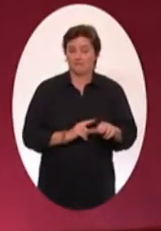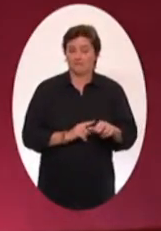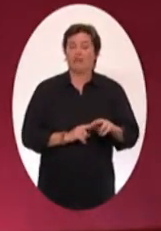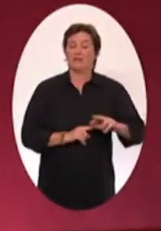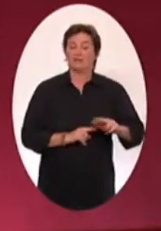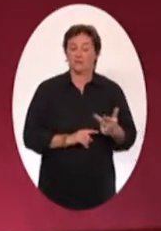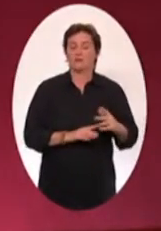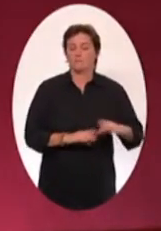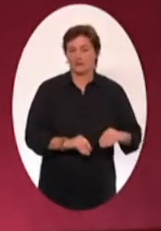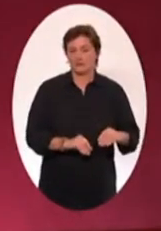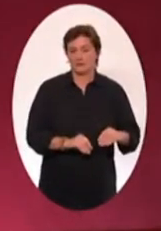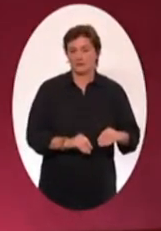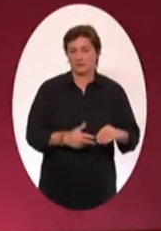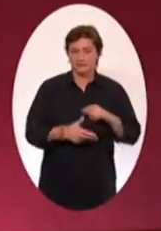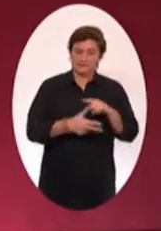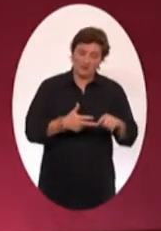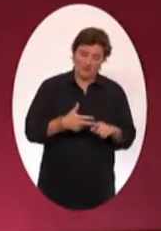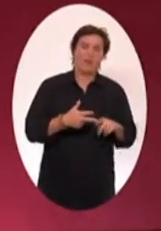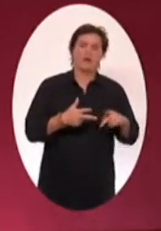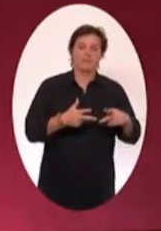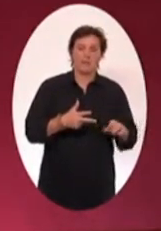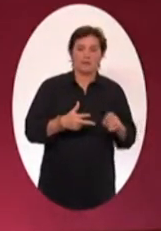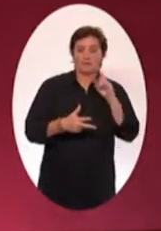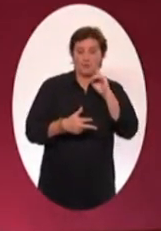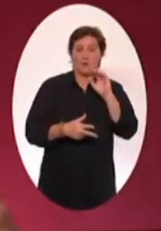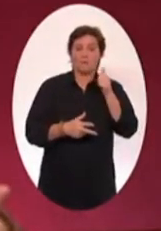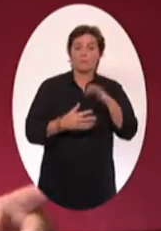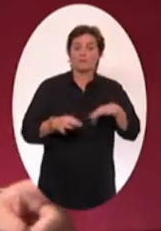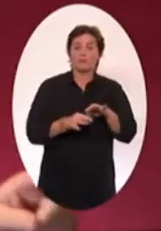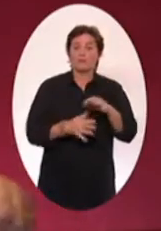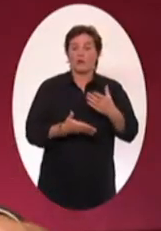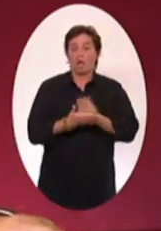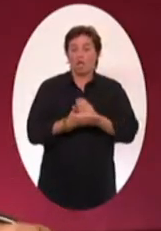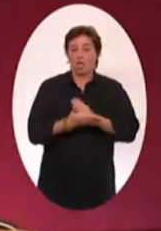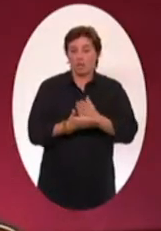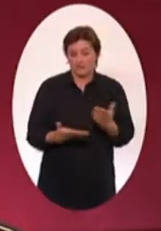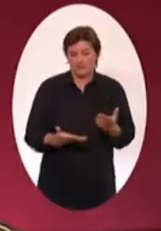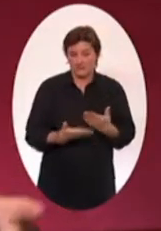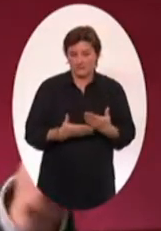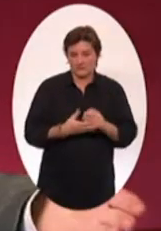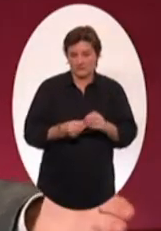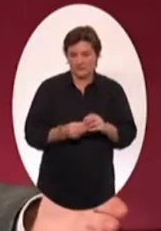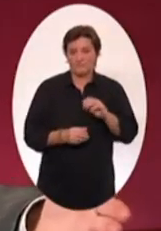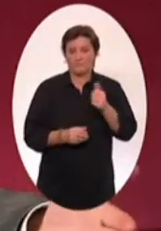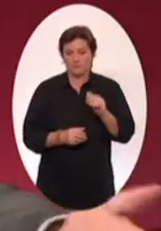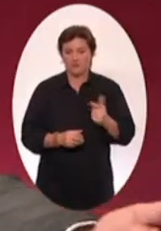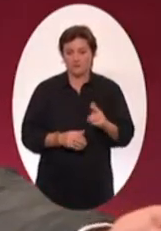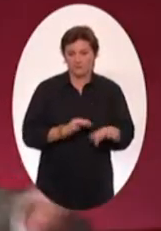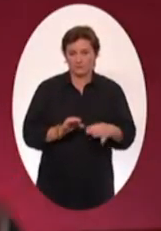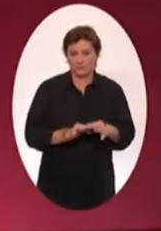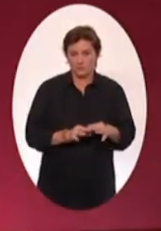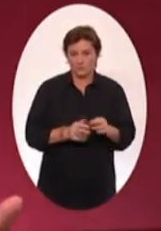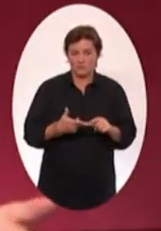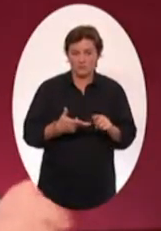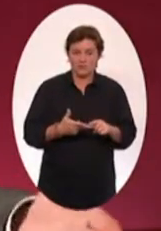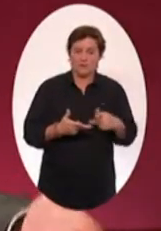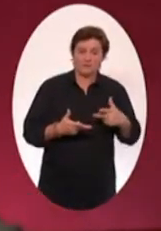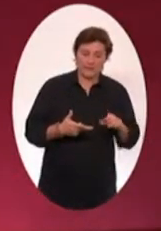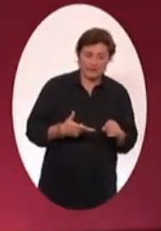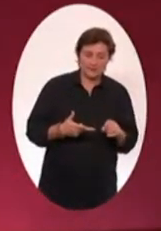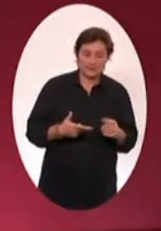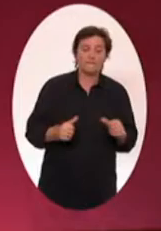troisième position, puisqu'ils sont divisés au premier tour. Et c'est eux qui vont avoir entre les deux tours la question en boomerang